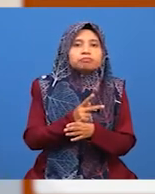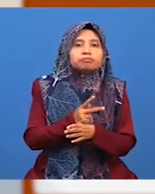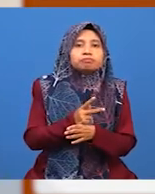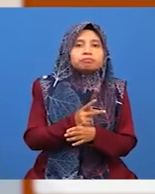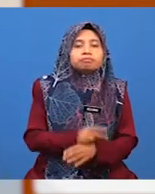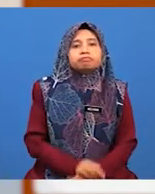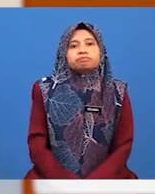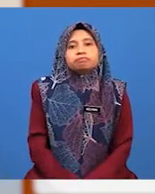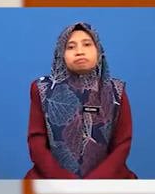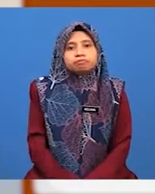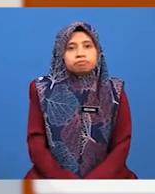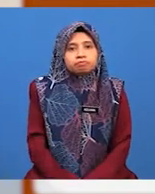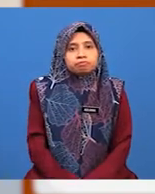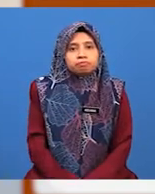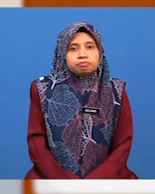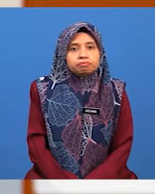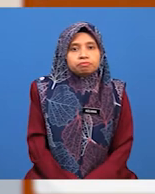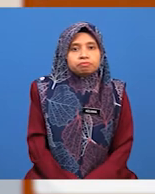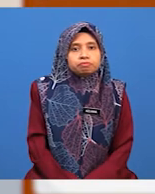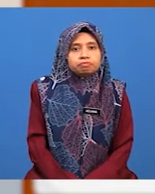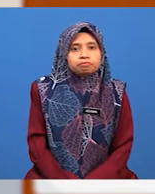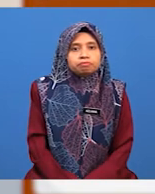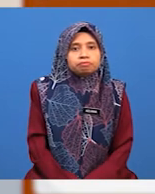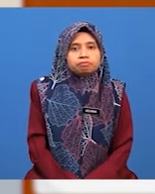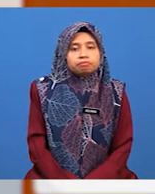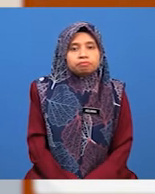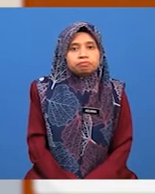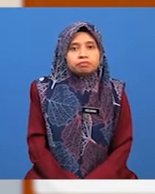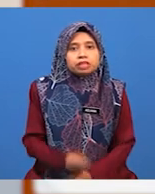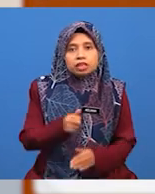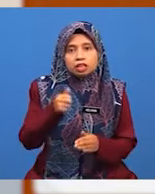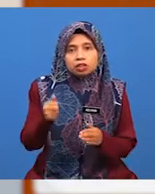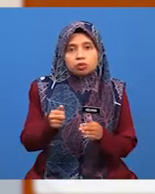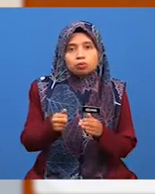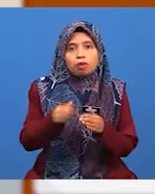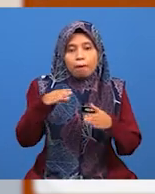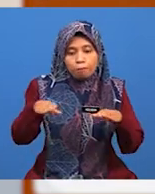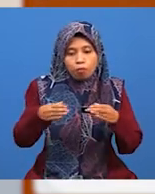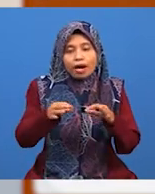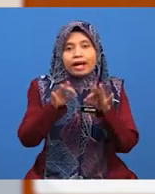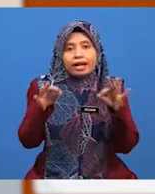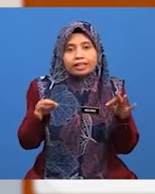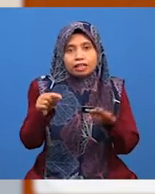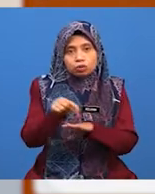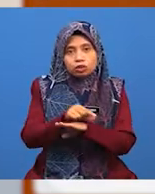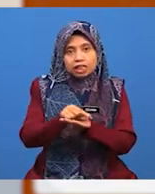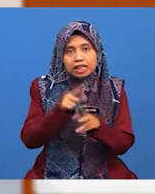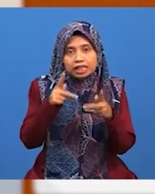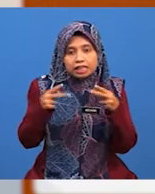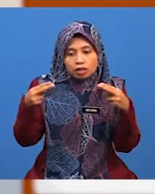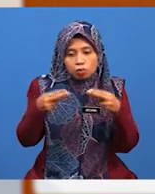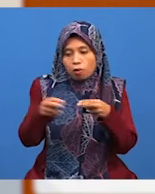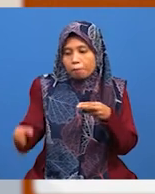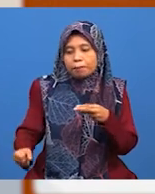seterusnya dapat menggunakan ilmu tersebut dengan betul, iaitu membina ayat menggunakan